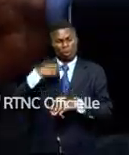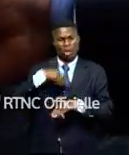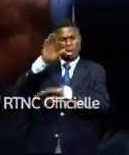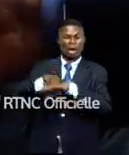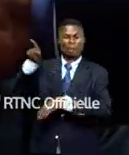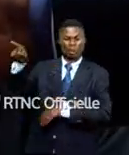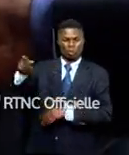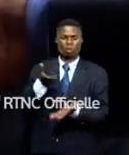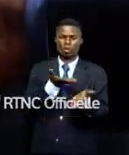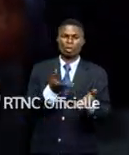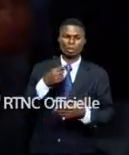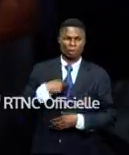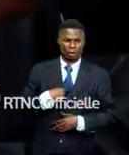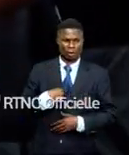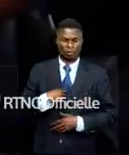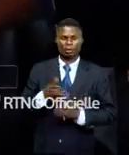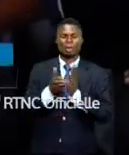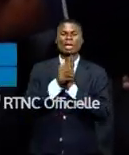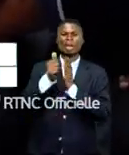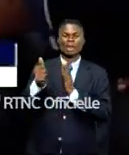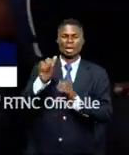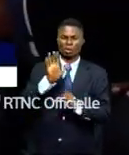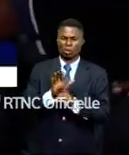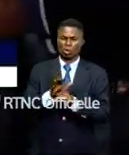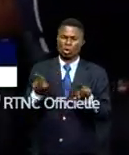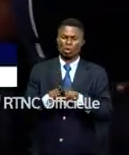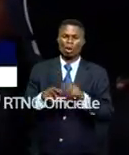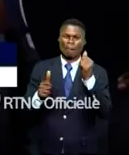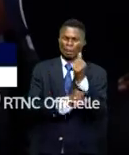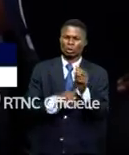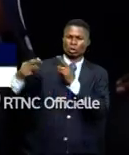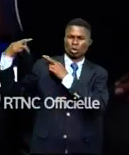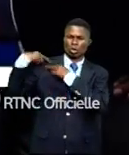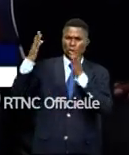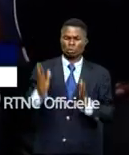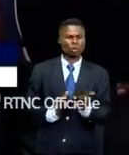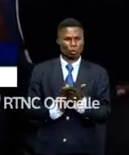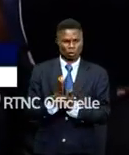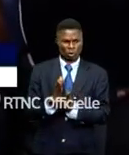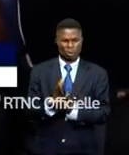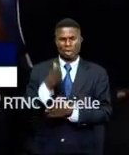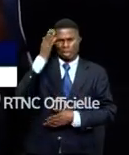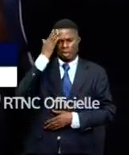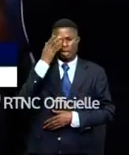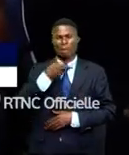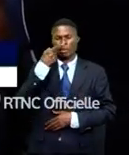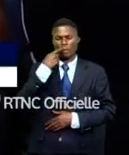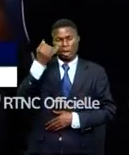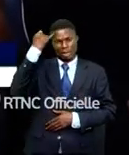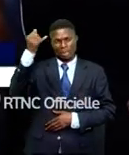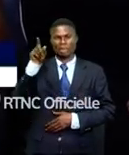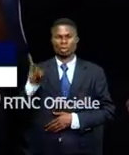à lui. Il avait les qualités d'un homme responsable, qui savait exprimer son point de